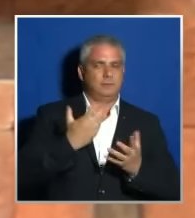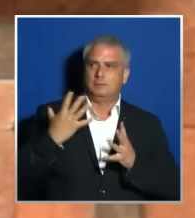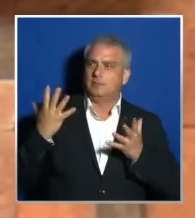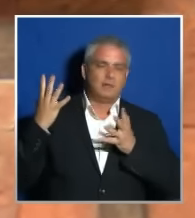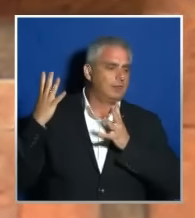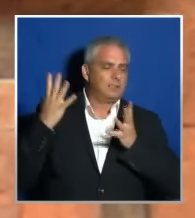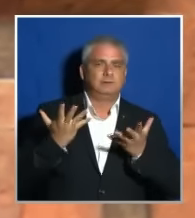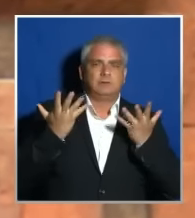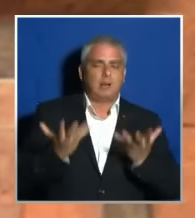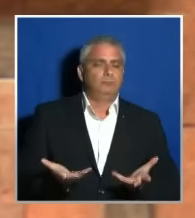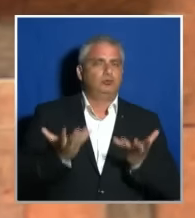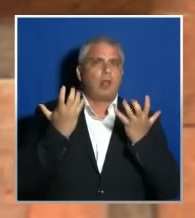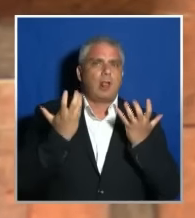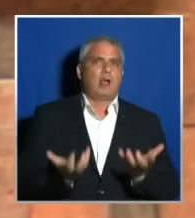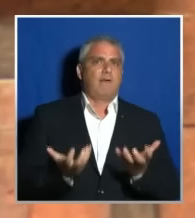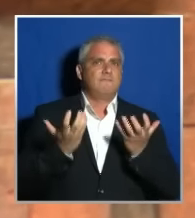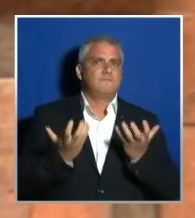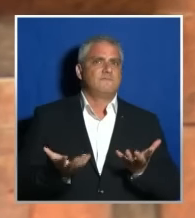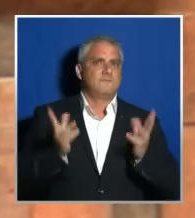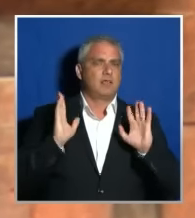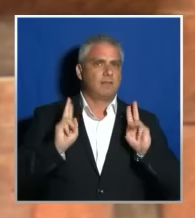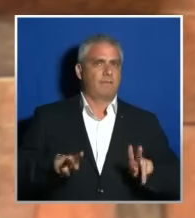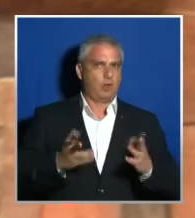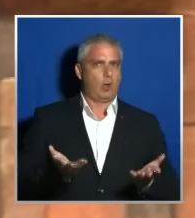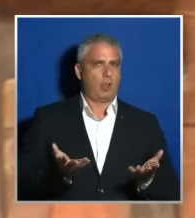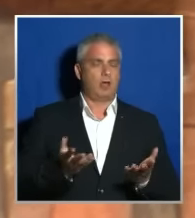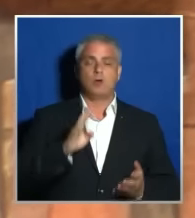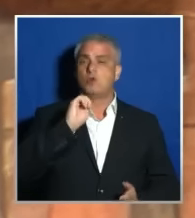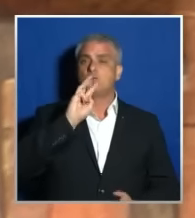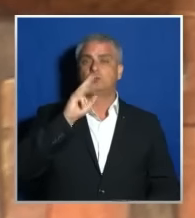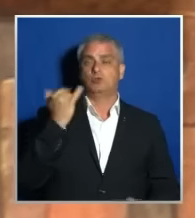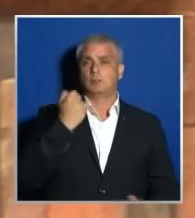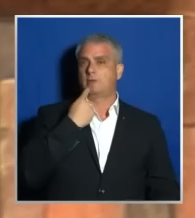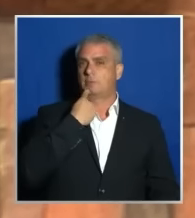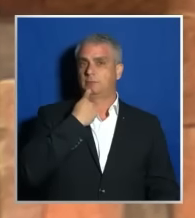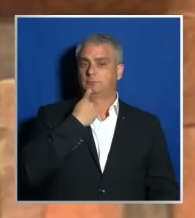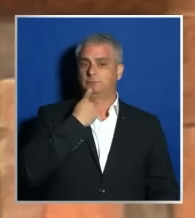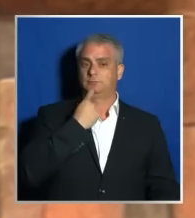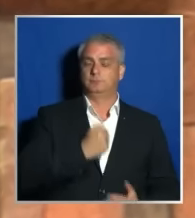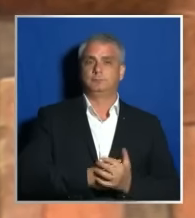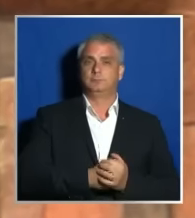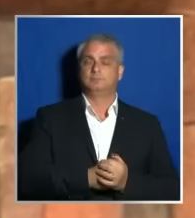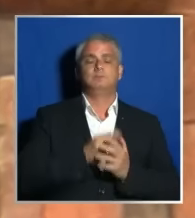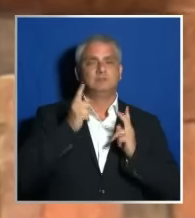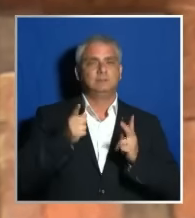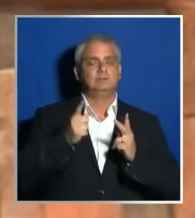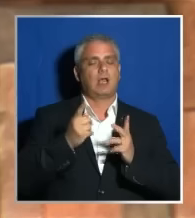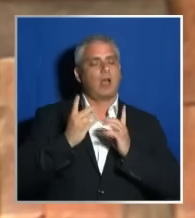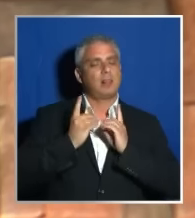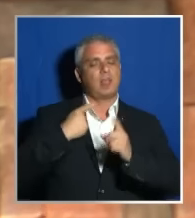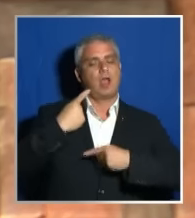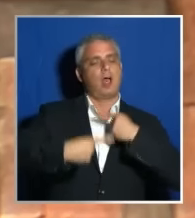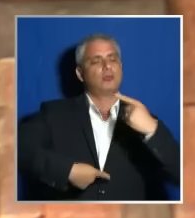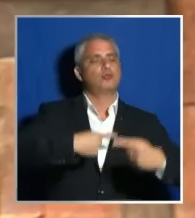מסע במשקל כל כך כבד? משה נהג להשיב, זהו מסע